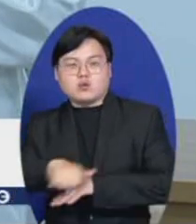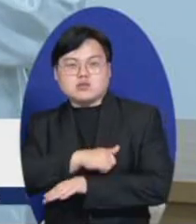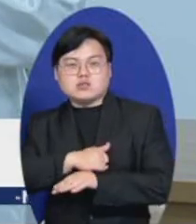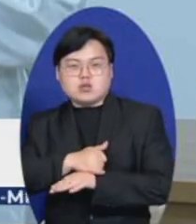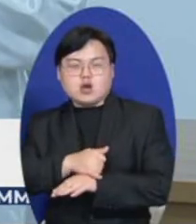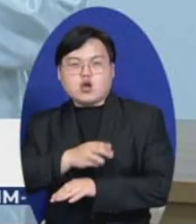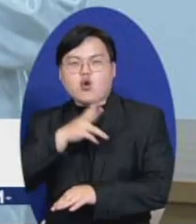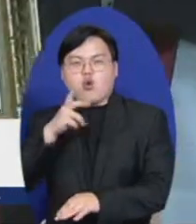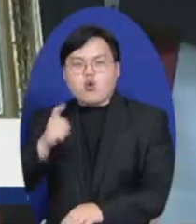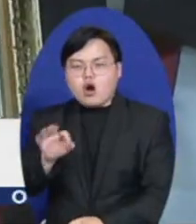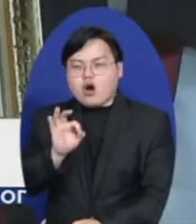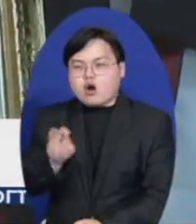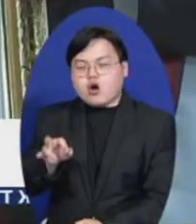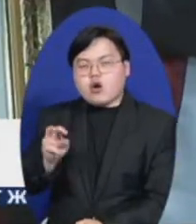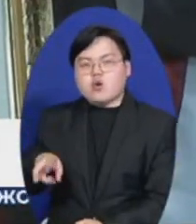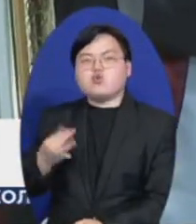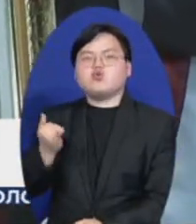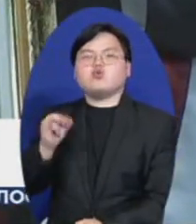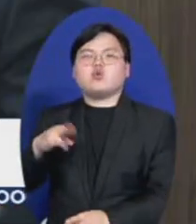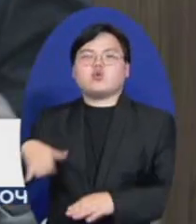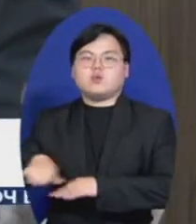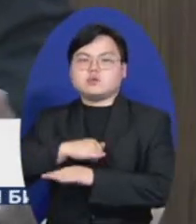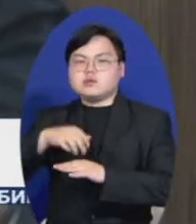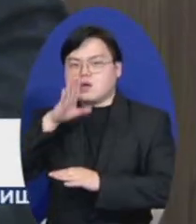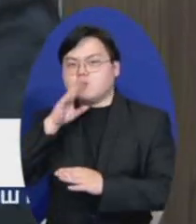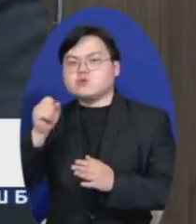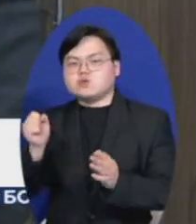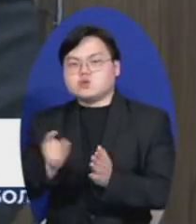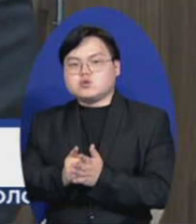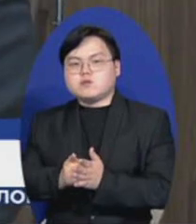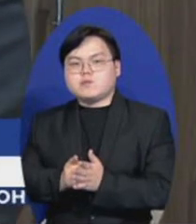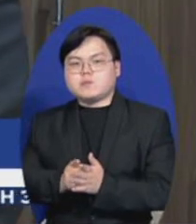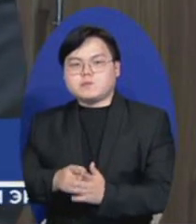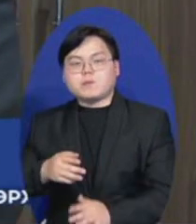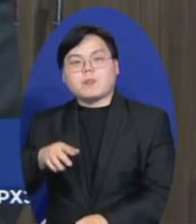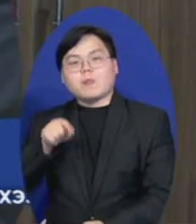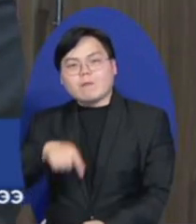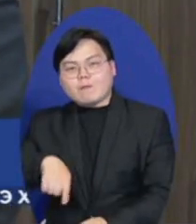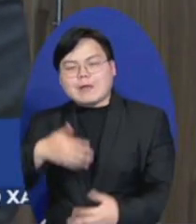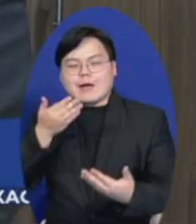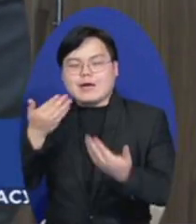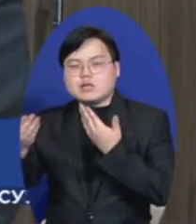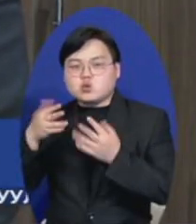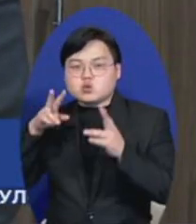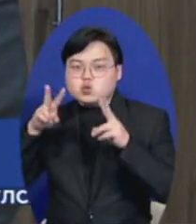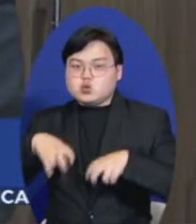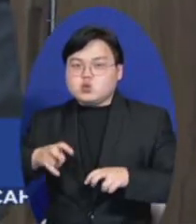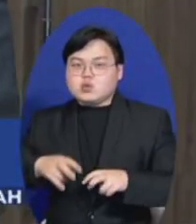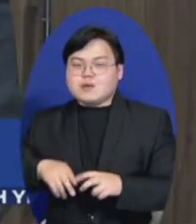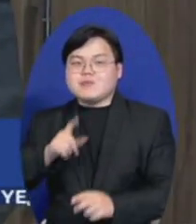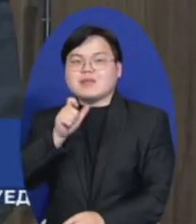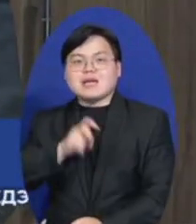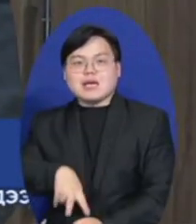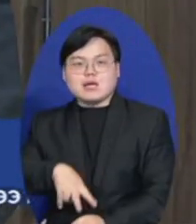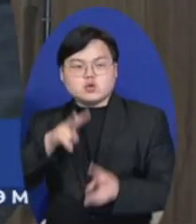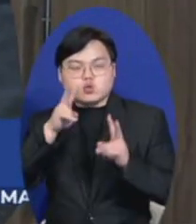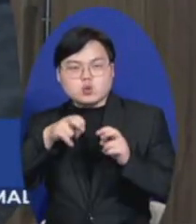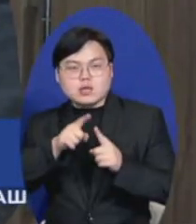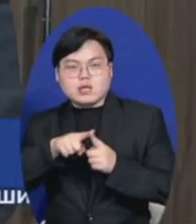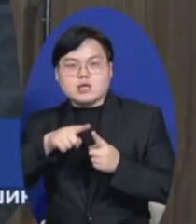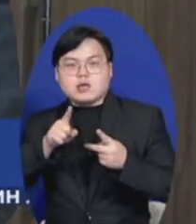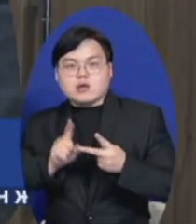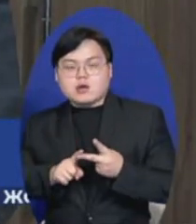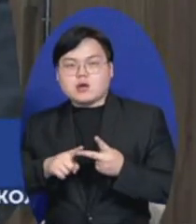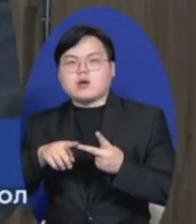гэдгийг улсын хурлын дарга онцолж байлаа. Судалж ингэж харьцуулсан судалгаа зөвхөн хэл судлалын археологийн судалгааны төдийгүй